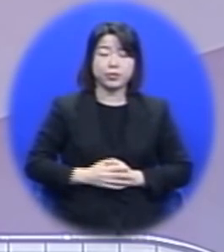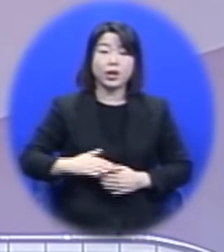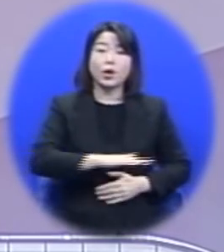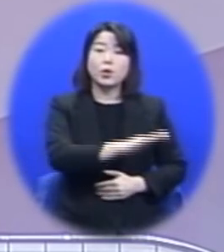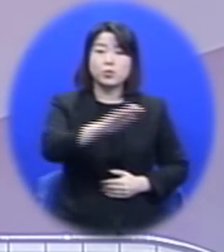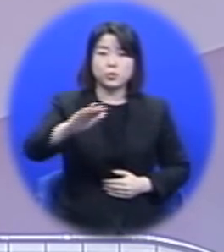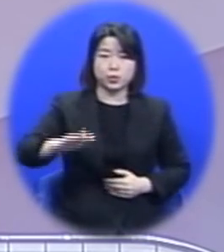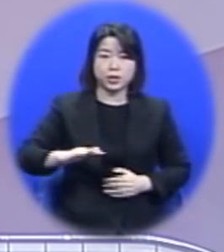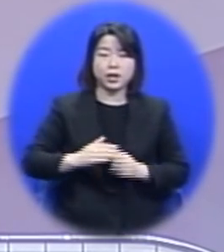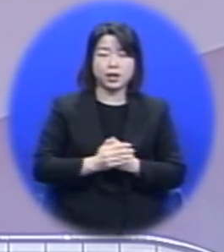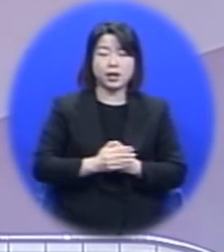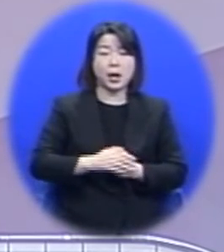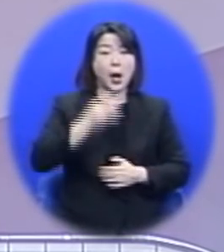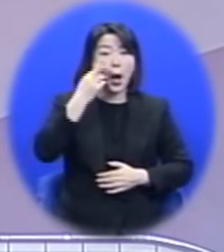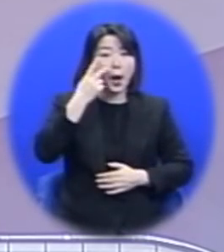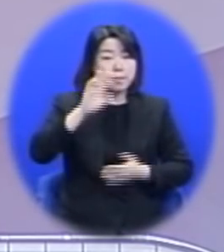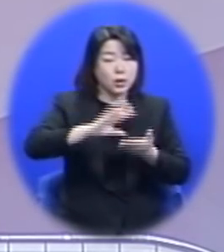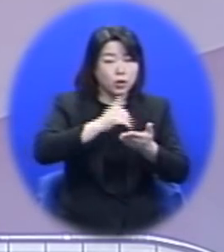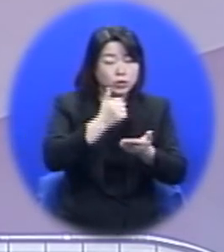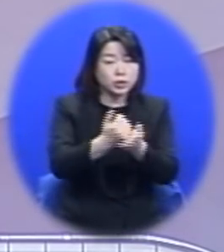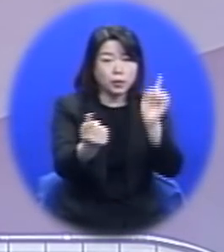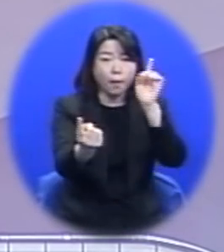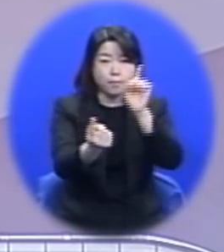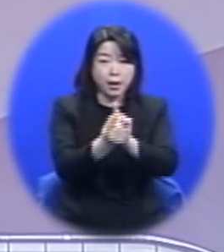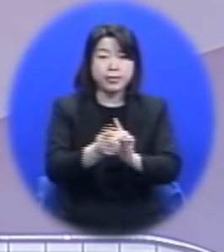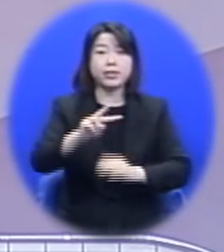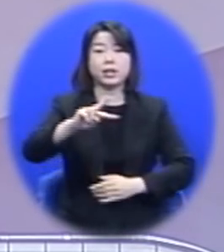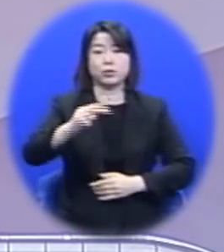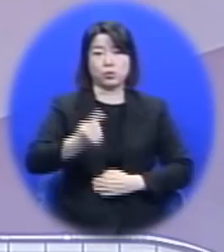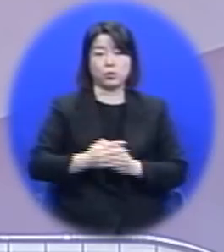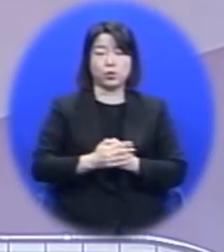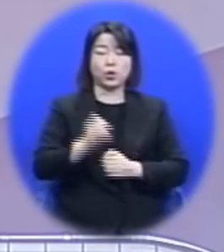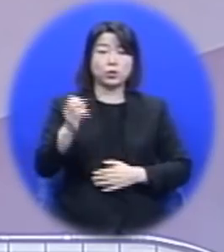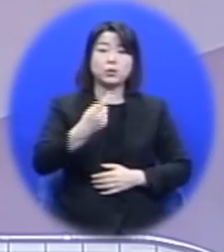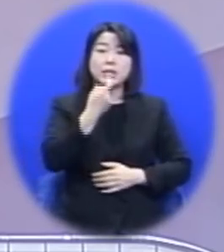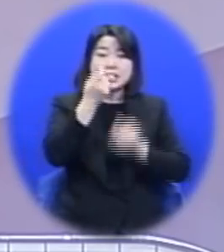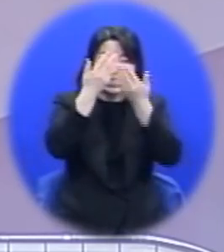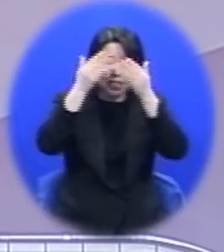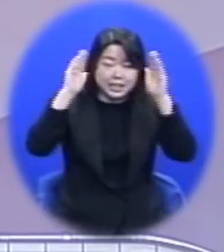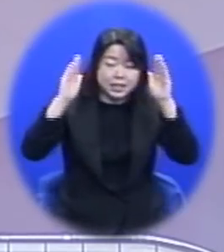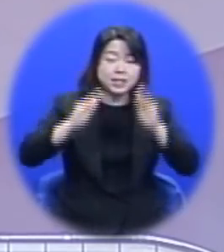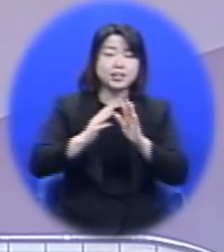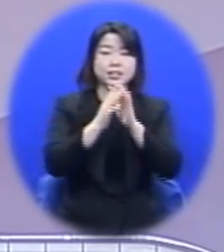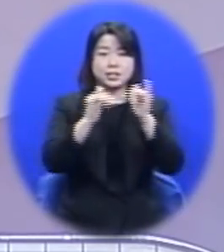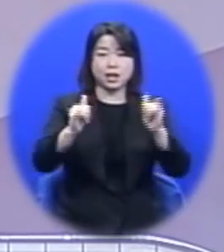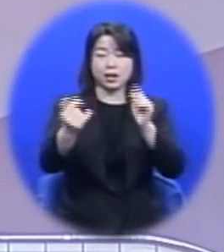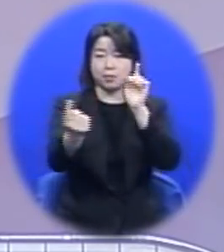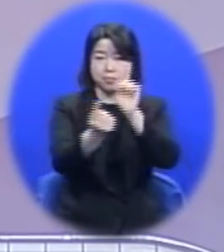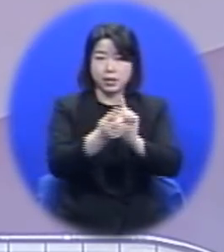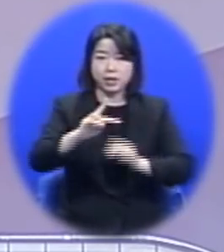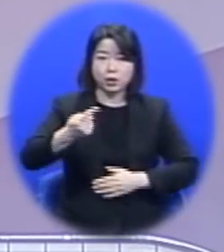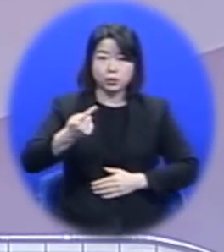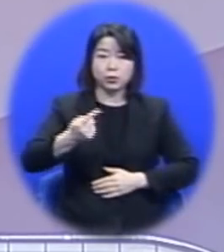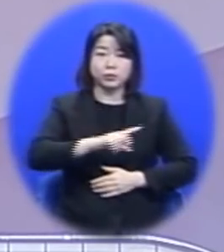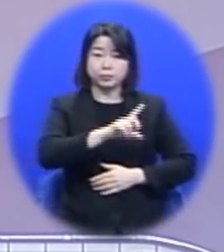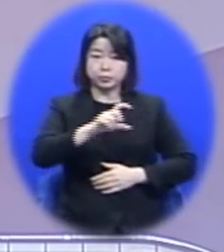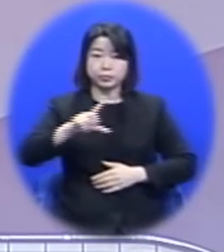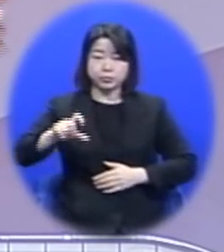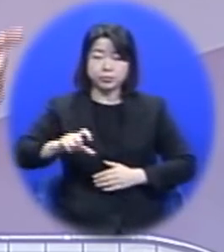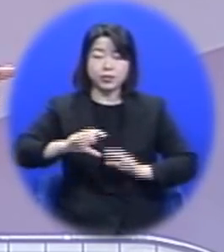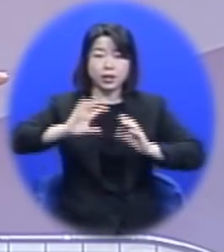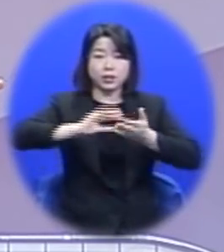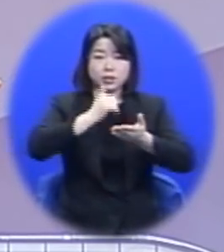우리가 미국 그리스도인을 만나도 또 인도의 그리스도인을 만나도 네팔의 그리스도인을 만나도